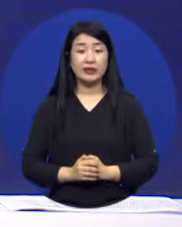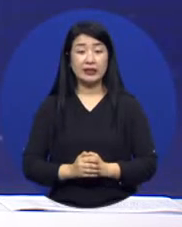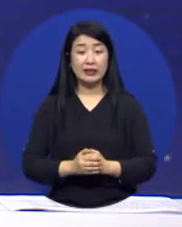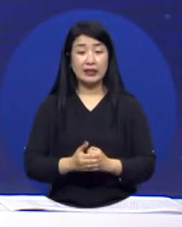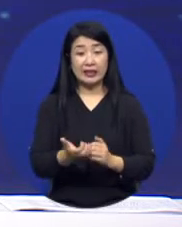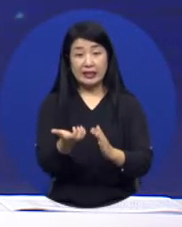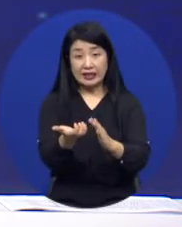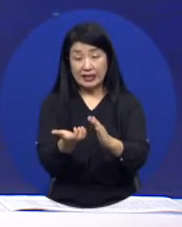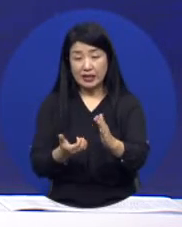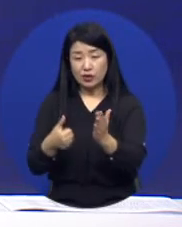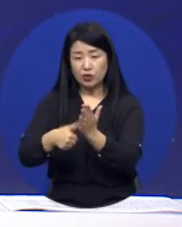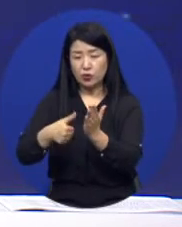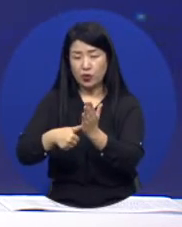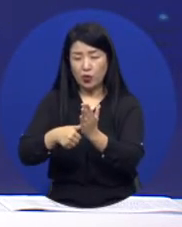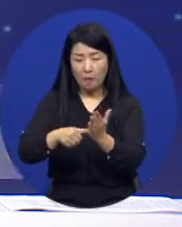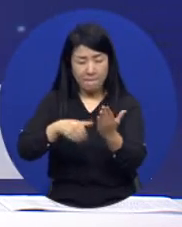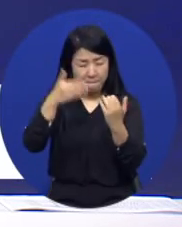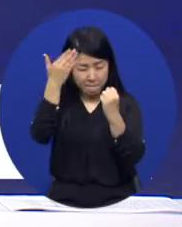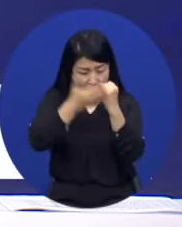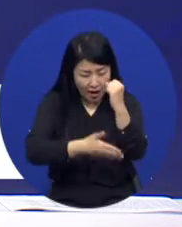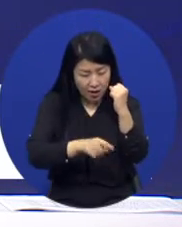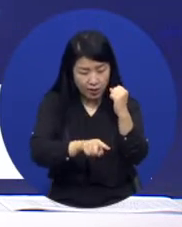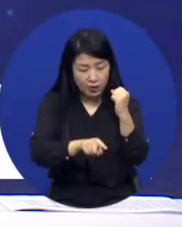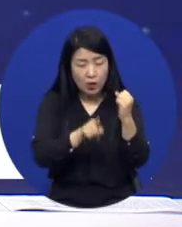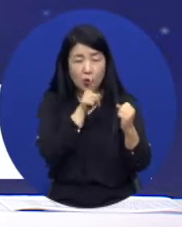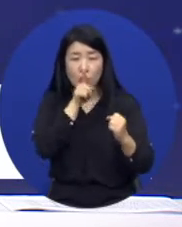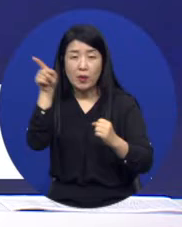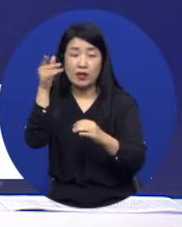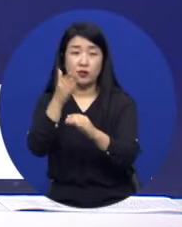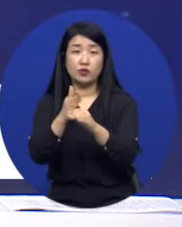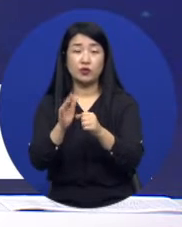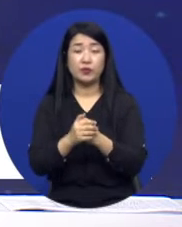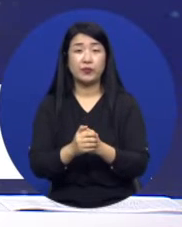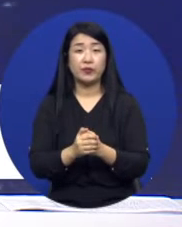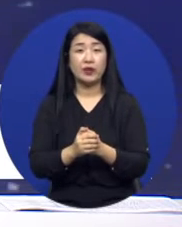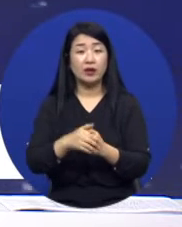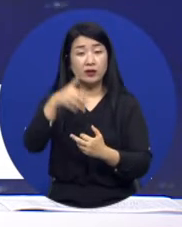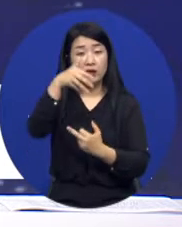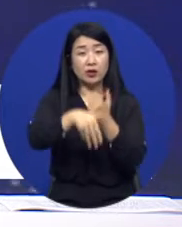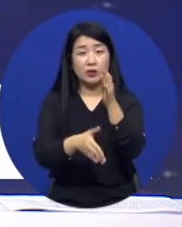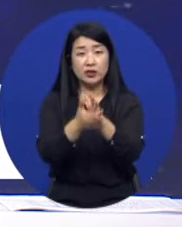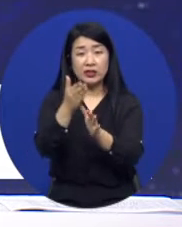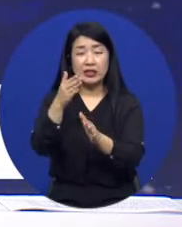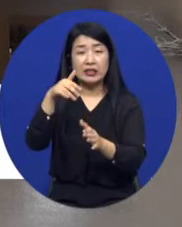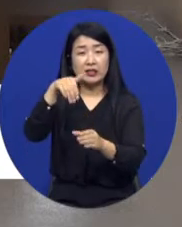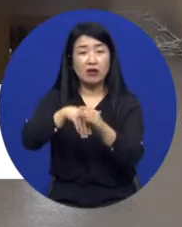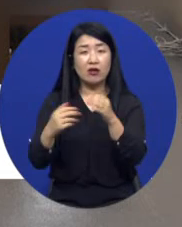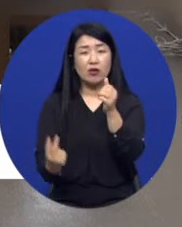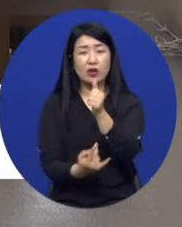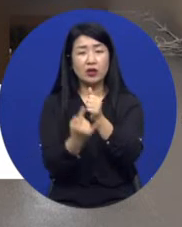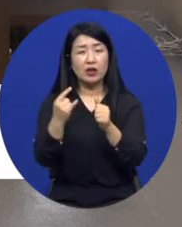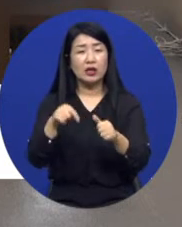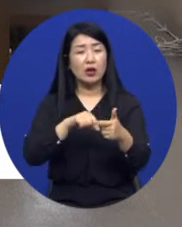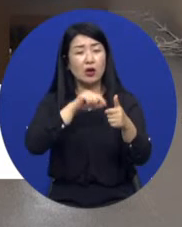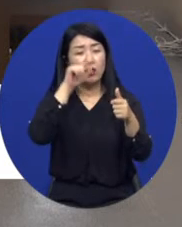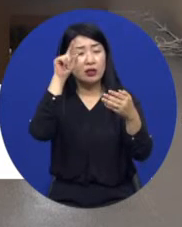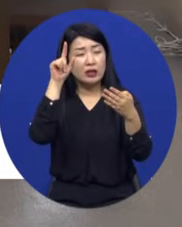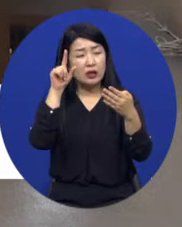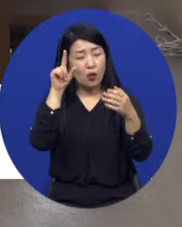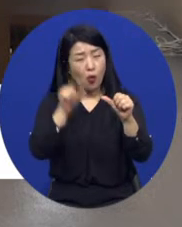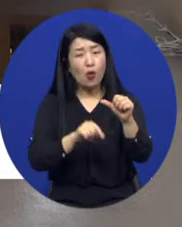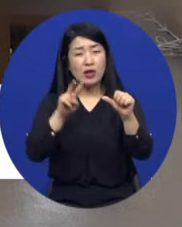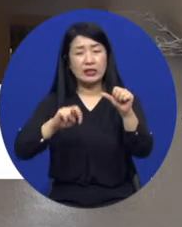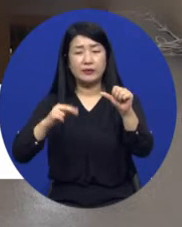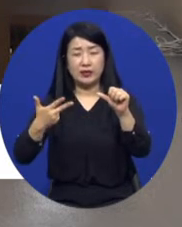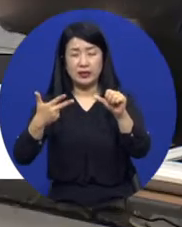사전투표소에서 투표용지를 촬영한 유권자가 경찰에 고발됐습니다. 서귀포시 선거관리위원회는 지난 27일 사전투표 첫날